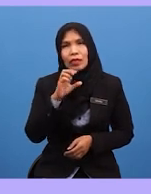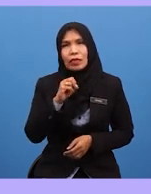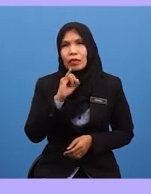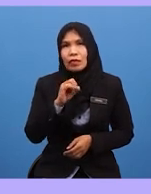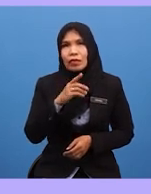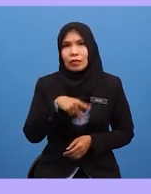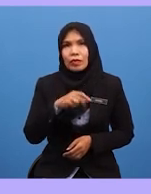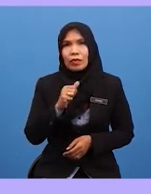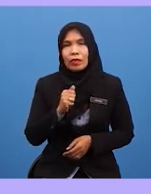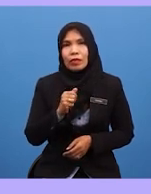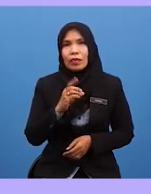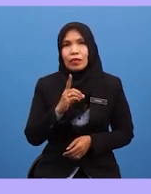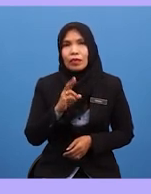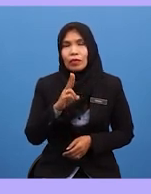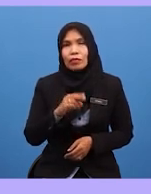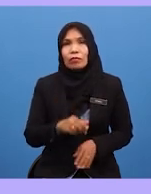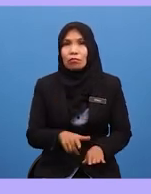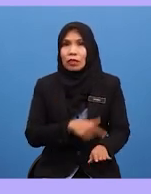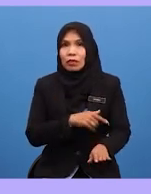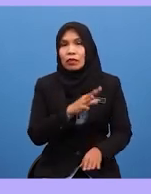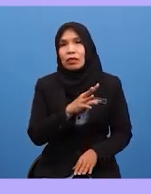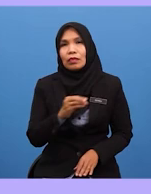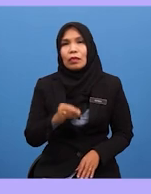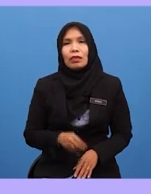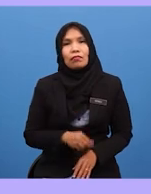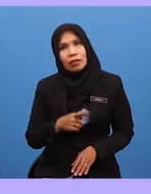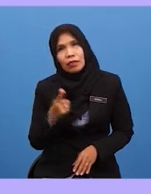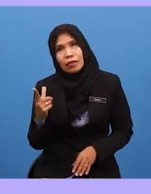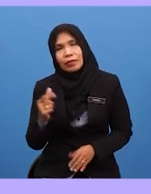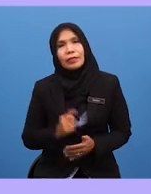panjang dan sebagainya.